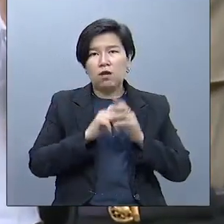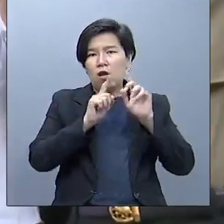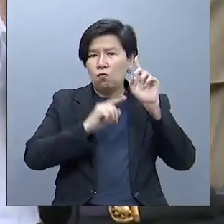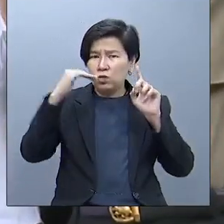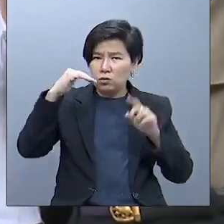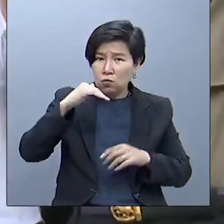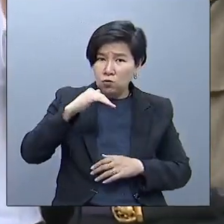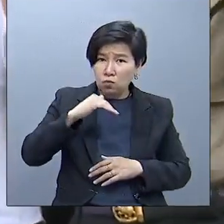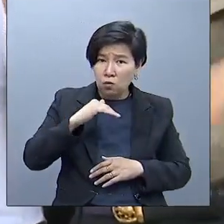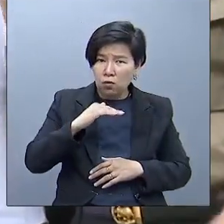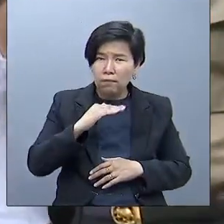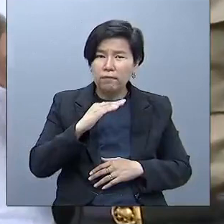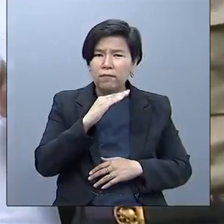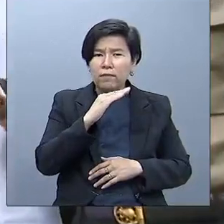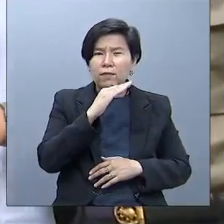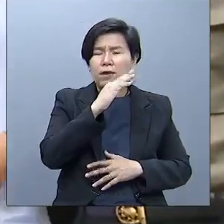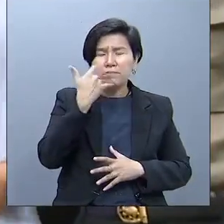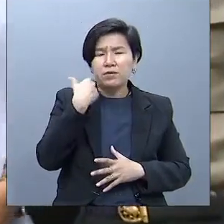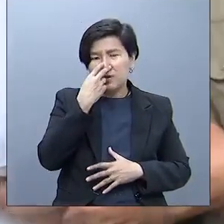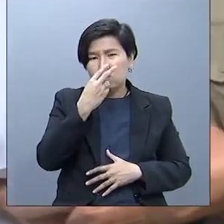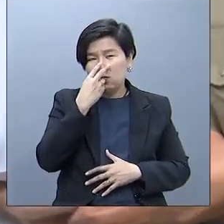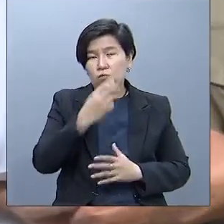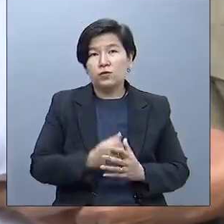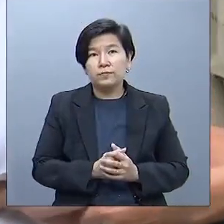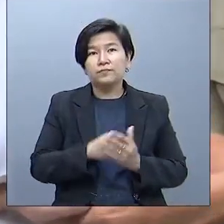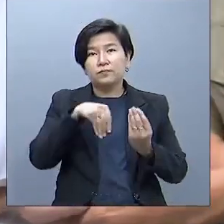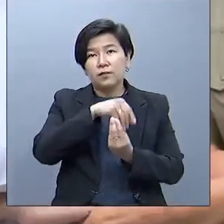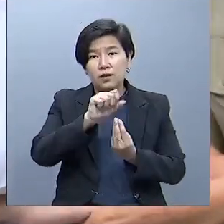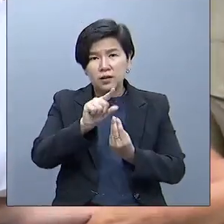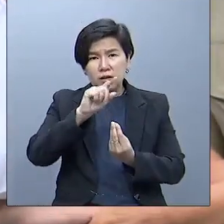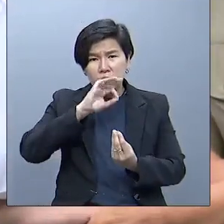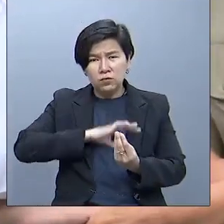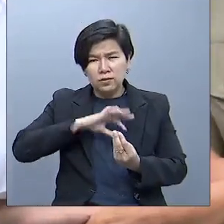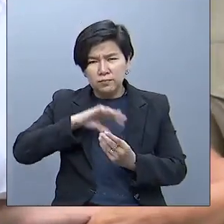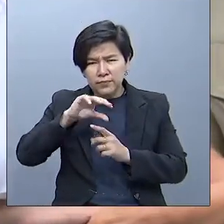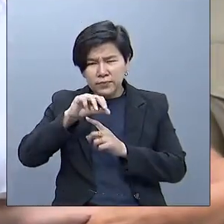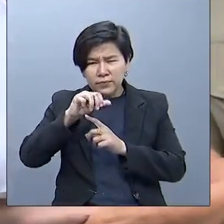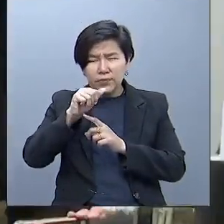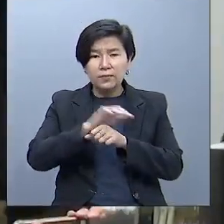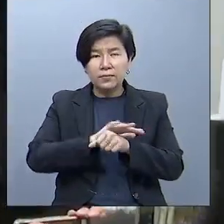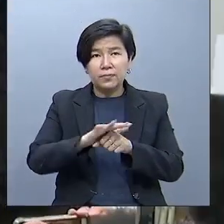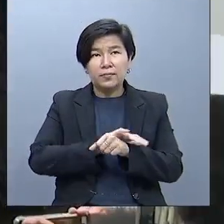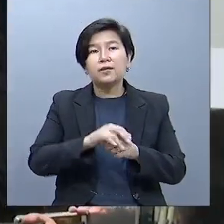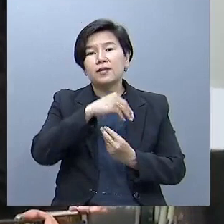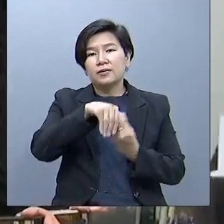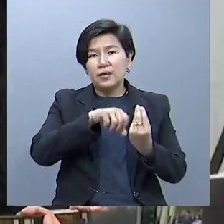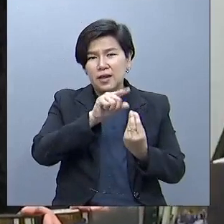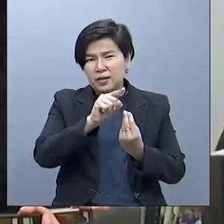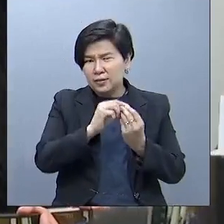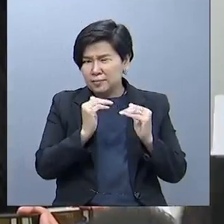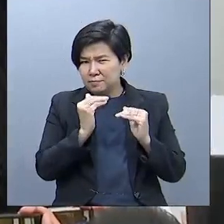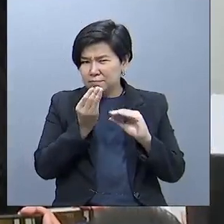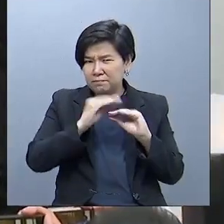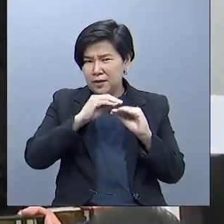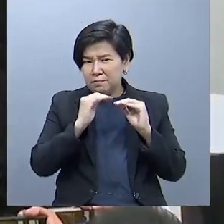นะคะยกตัวอย่างวนนี้ก็เริ่มกลบมาแล้วตอนนี้เศรษฐกิจก็เริ่มฟื้นตัวัเลขการขยายตันางเศรษฐกจก็สูงขึ้กวาไตรมากที่ผ่าน